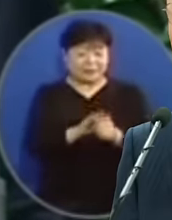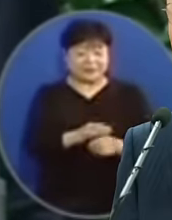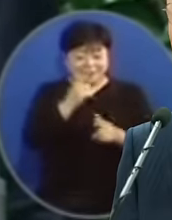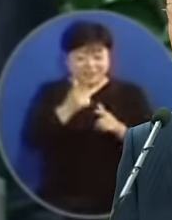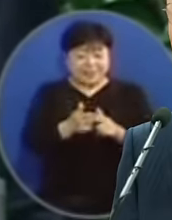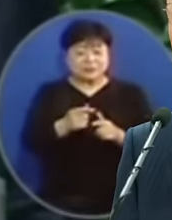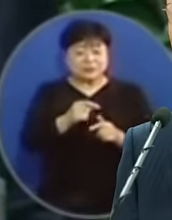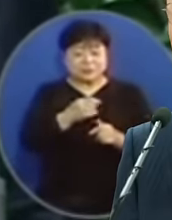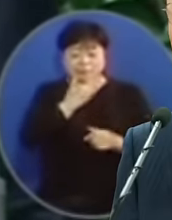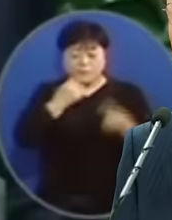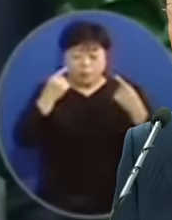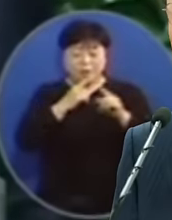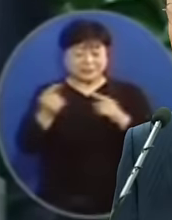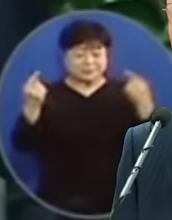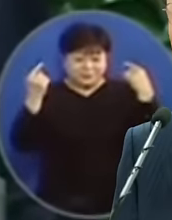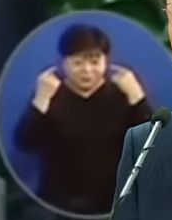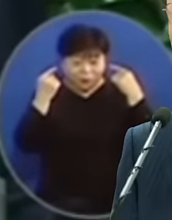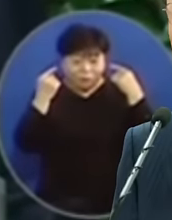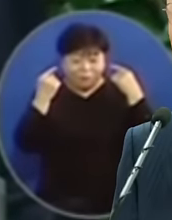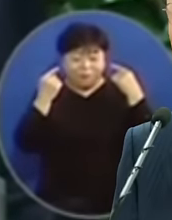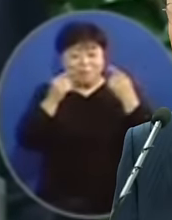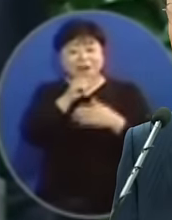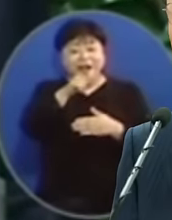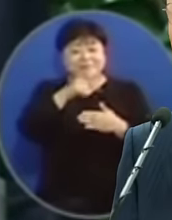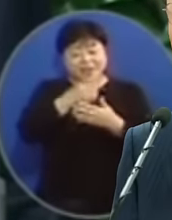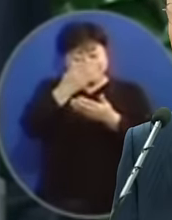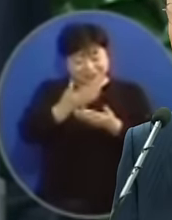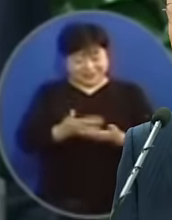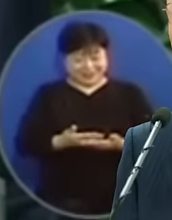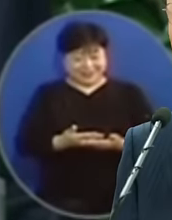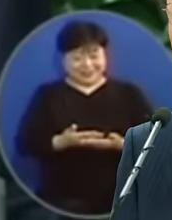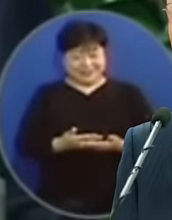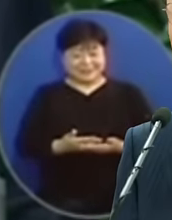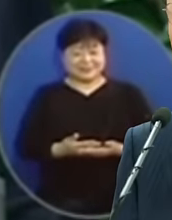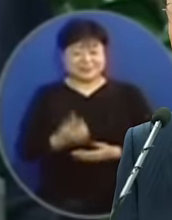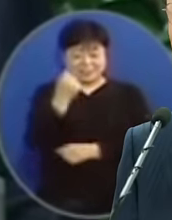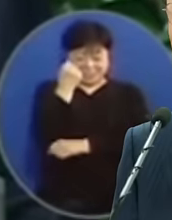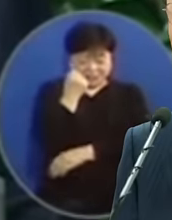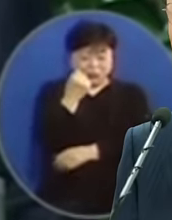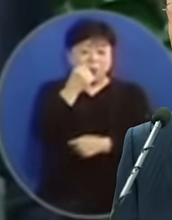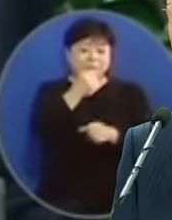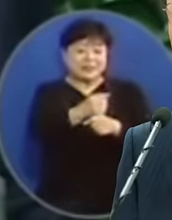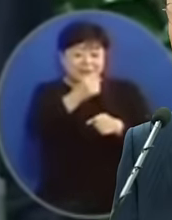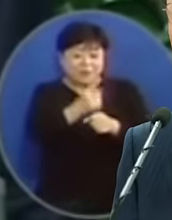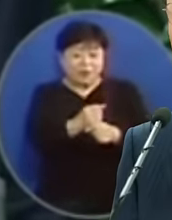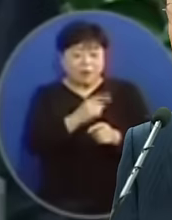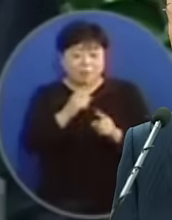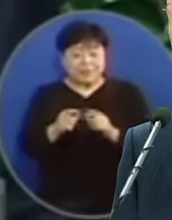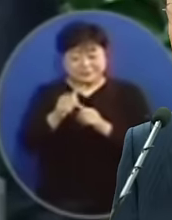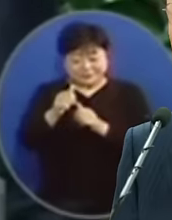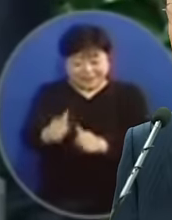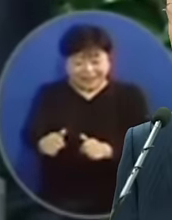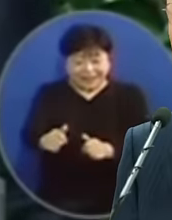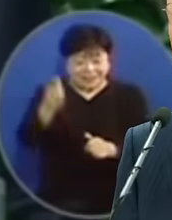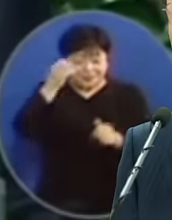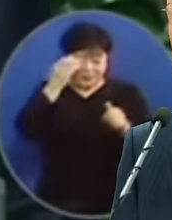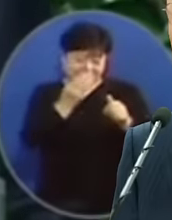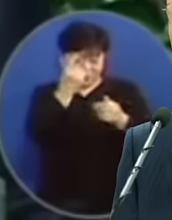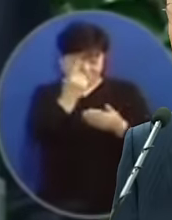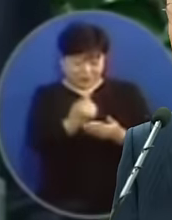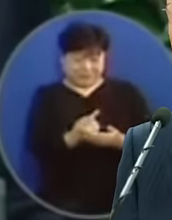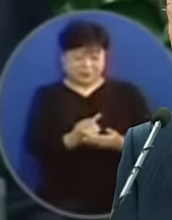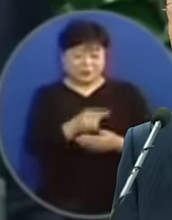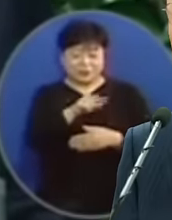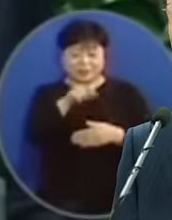예수 그리스도의 복음 말씀을 듣고 마음에 받아들여서 토대를 쌓으면 그 말씀을 쫓아서 성령께서